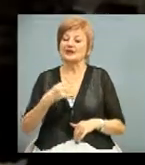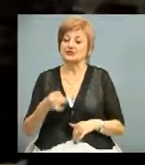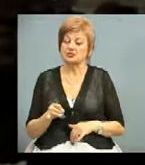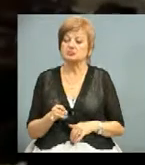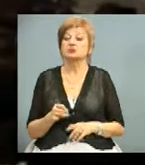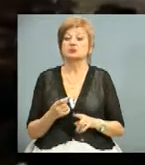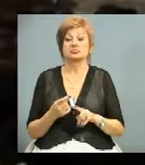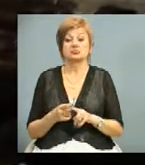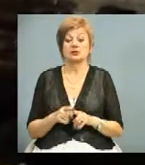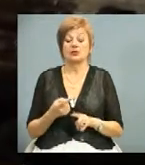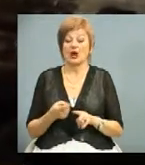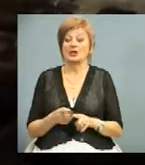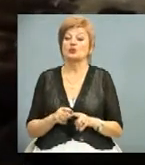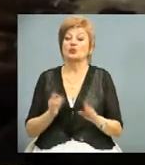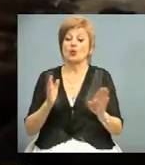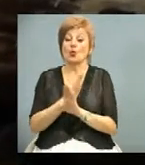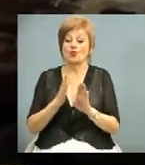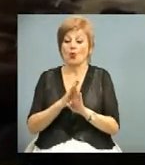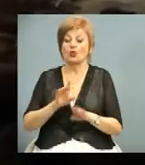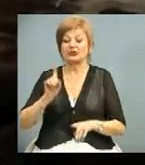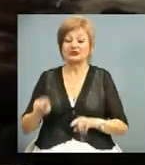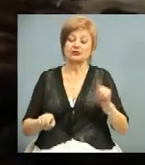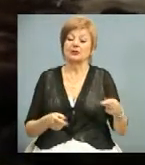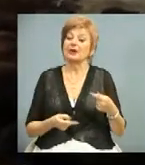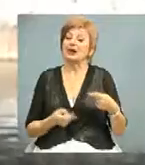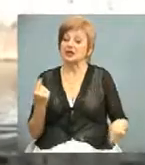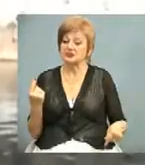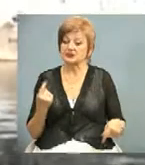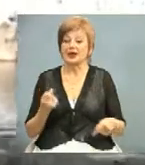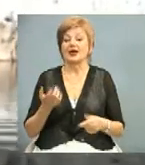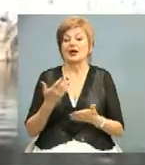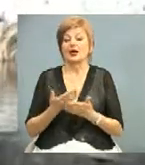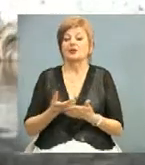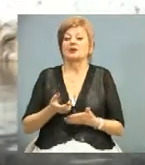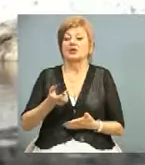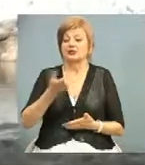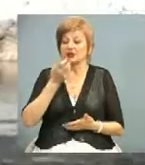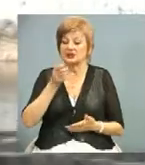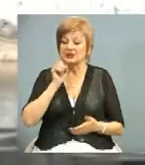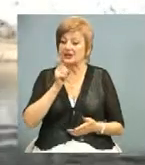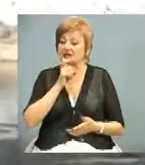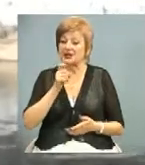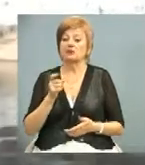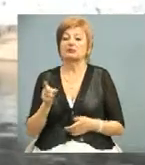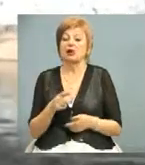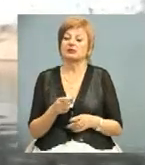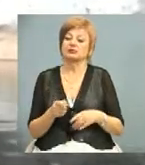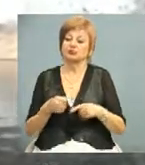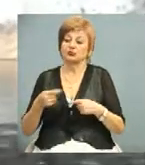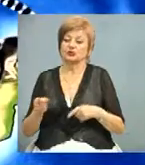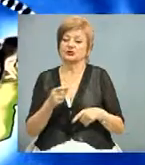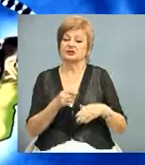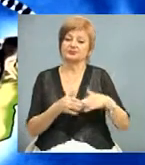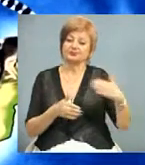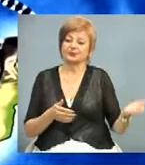кліматичних поясах, тож і погода в усіх частинах відрізняється. На півночі Євразії переважає арктичний клімат, а на півдні –